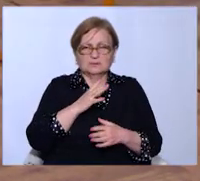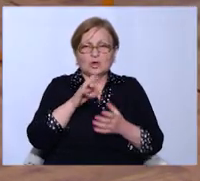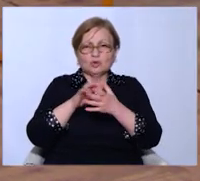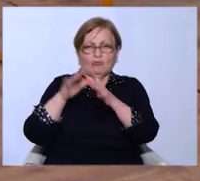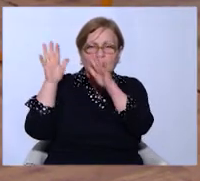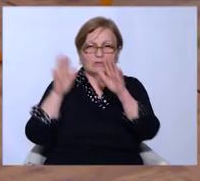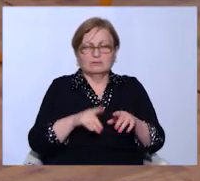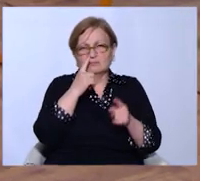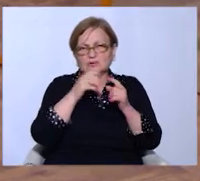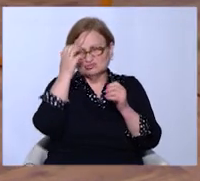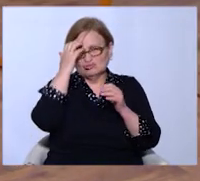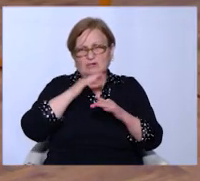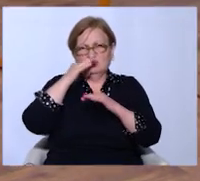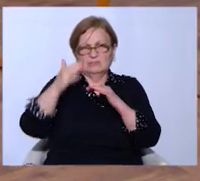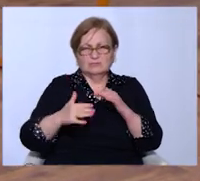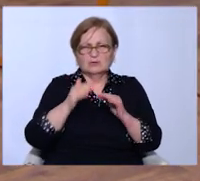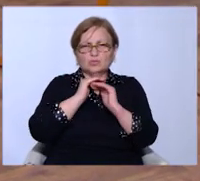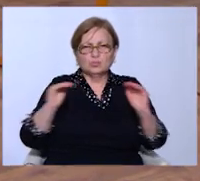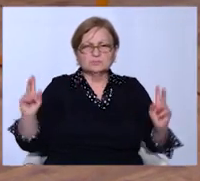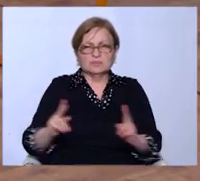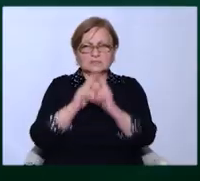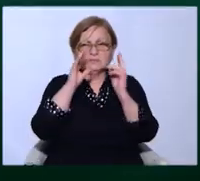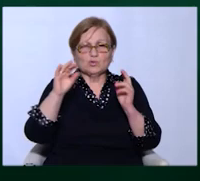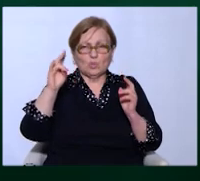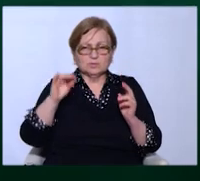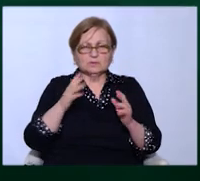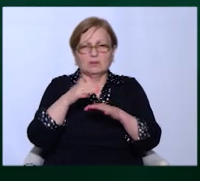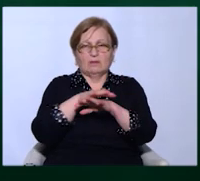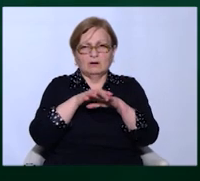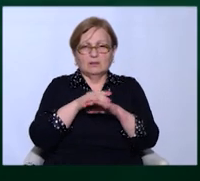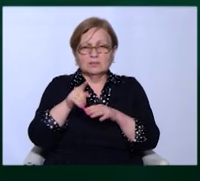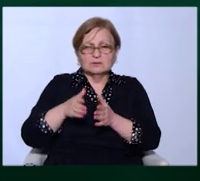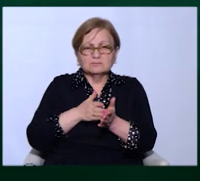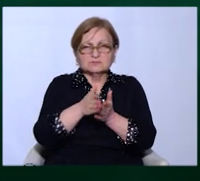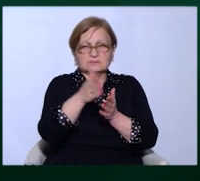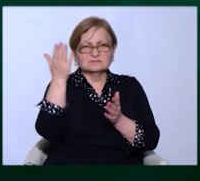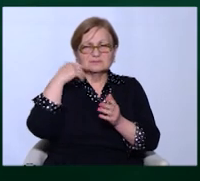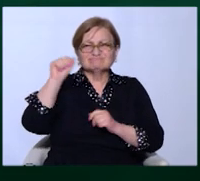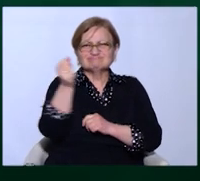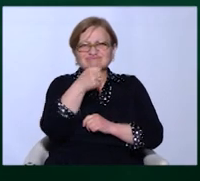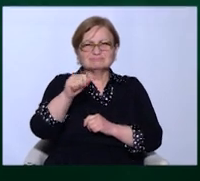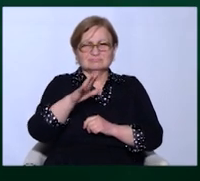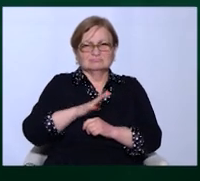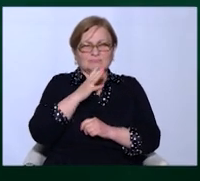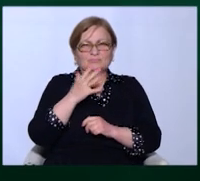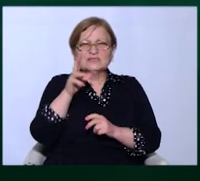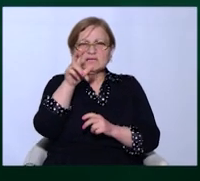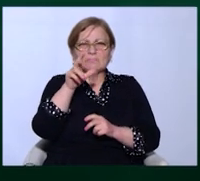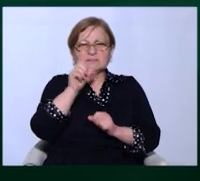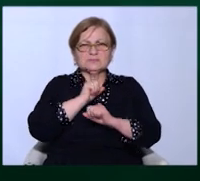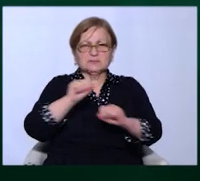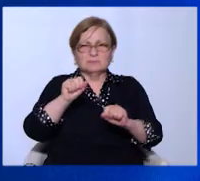და თბილის ებურა თალხი, დუმდა სიონი და დუმდა ხალხი. იმ გზით, სად წინათ ელავდნენ ხმლები, სად სამას